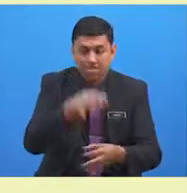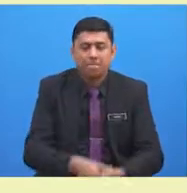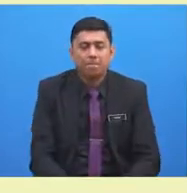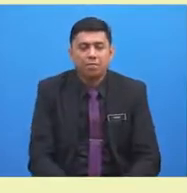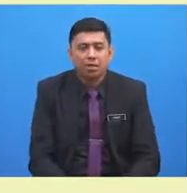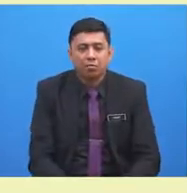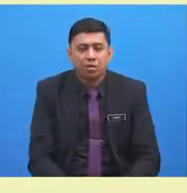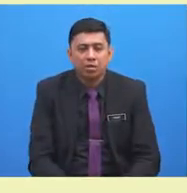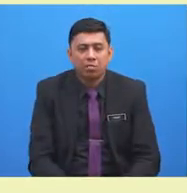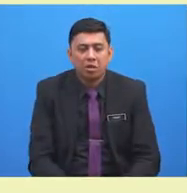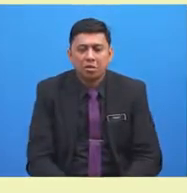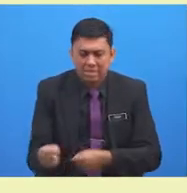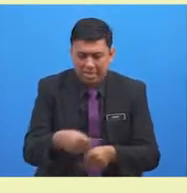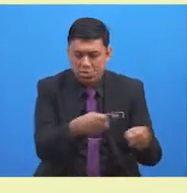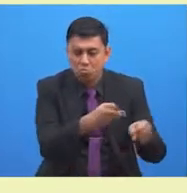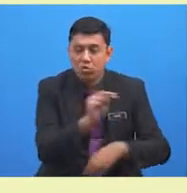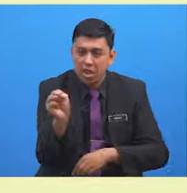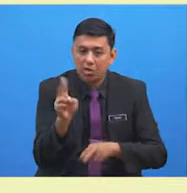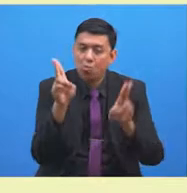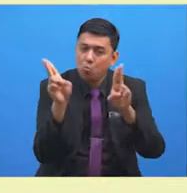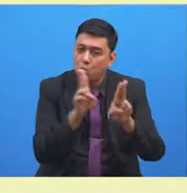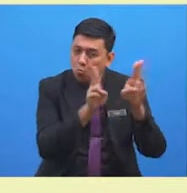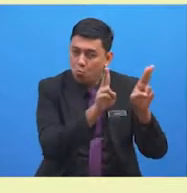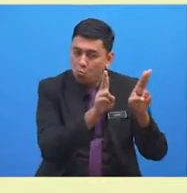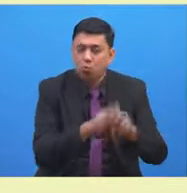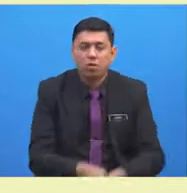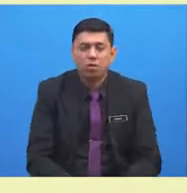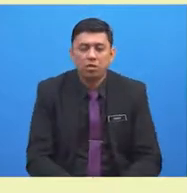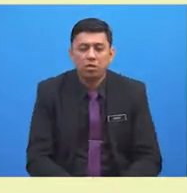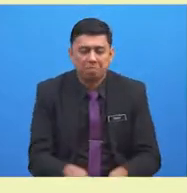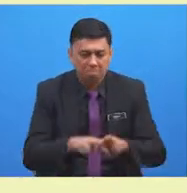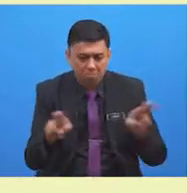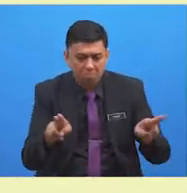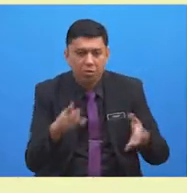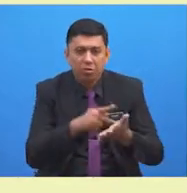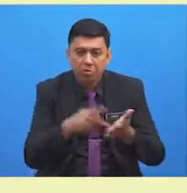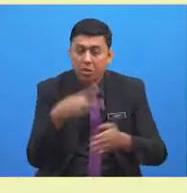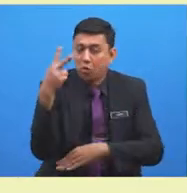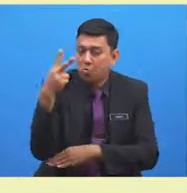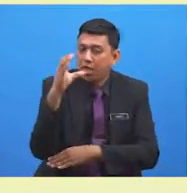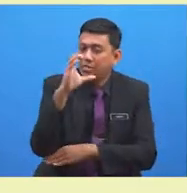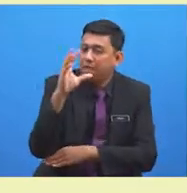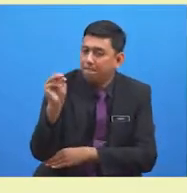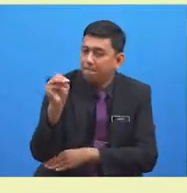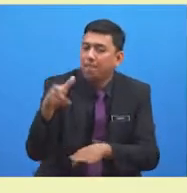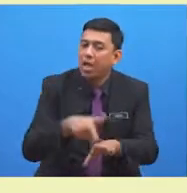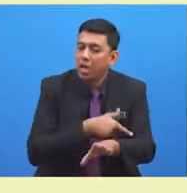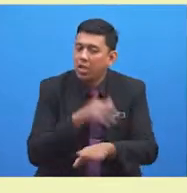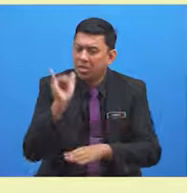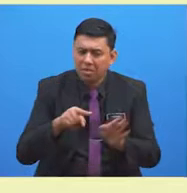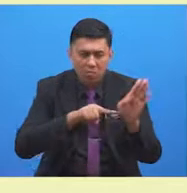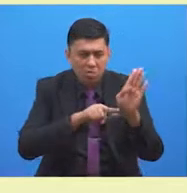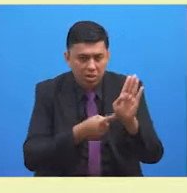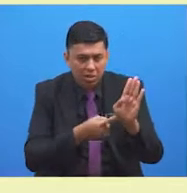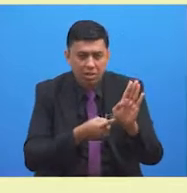Trakea atau saluran udara ialah tube berukuran kira-kira 12 cm panjang yang bermula